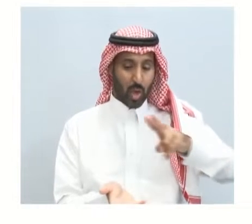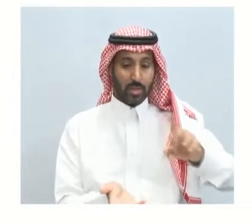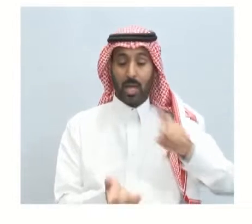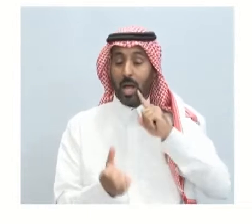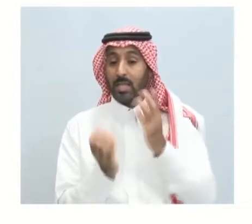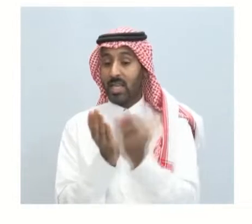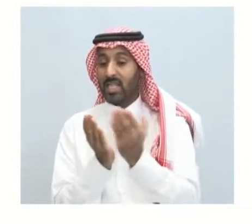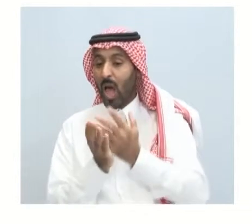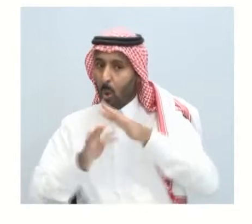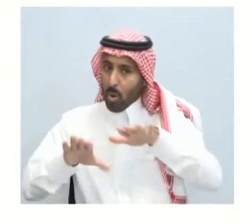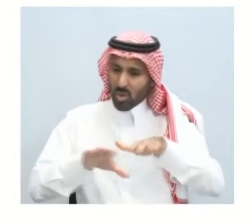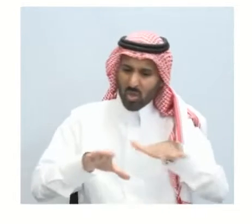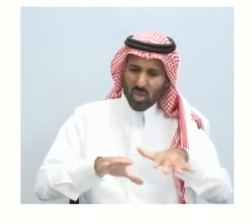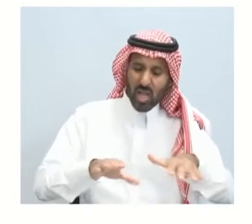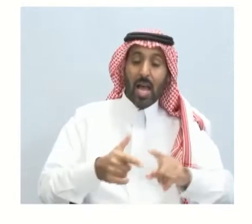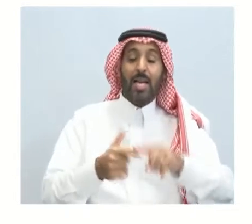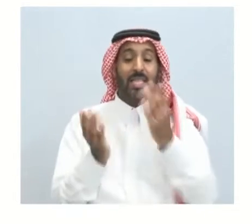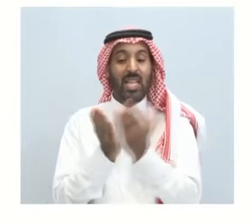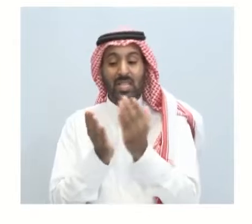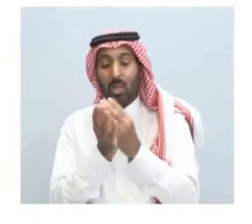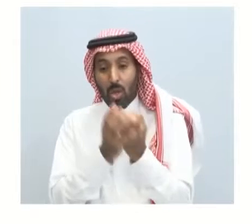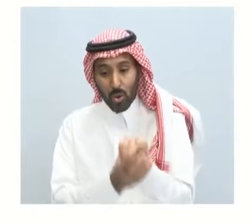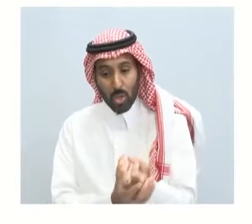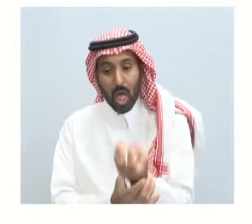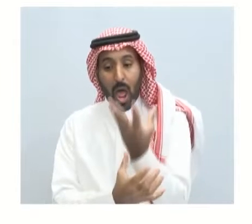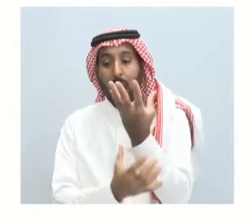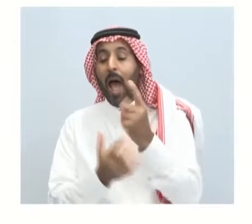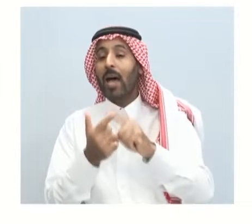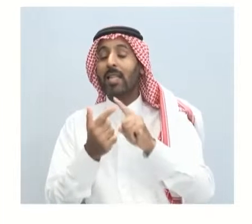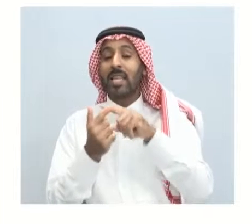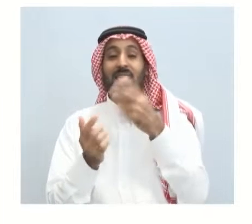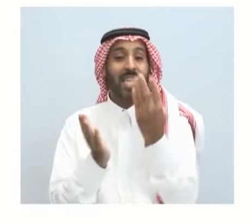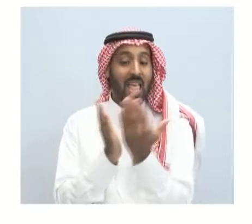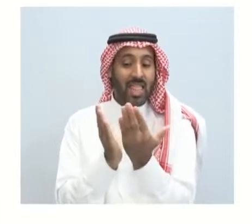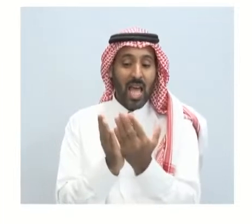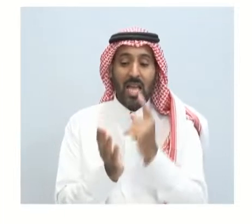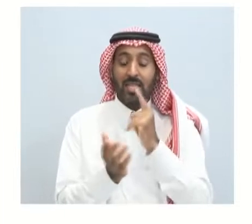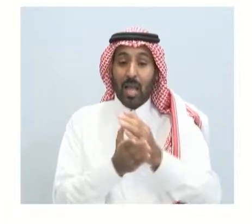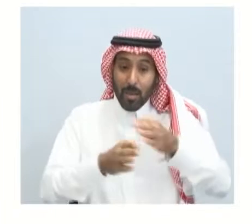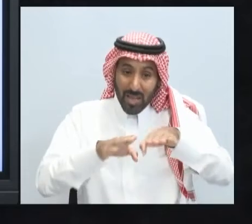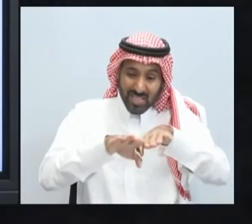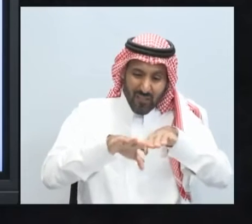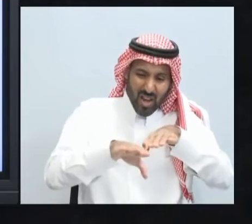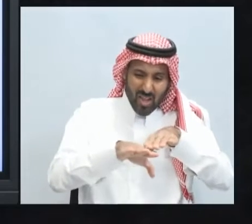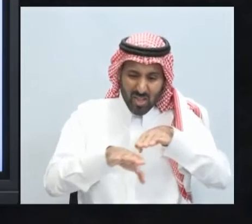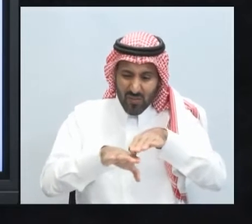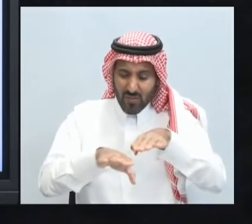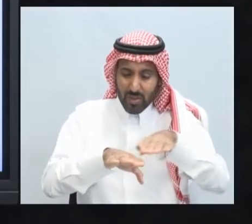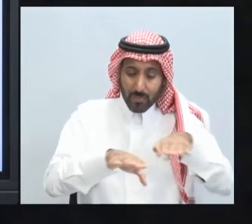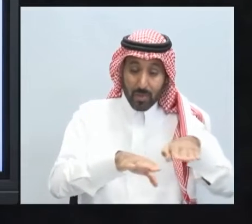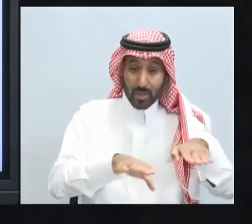الاول الزلازل والدرس الثاني البراكين اما الدرس الثالث فهو يتكلم عن الفائح الارضيه